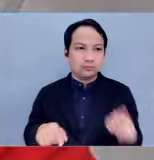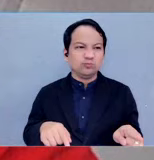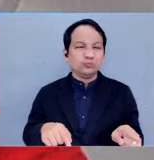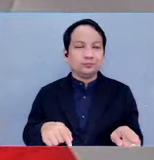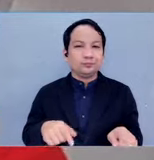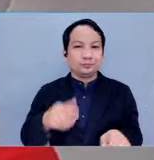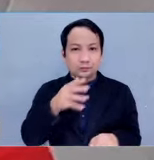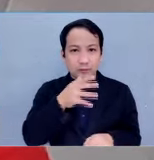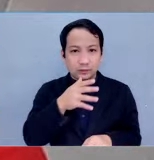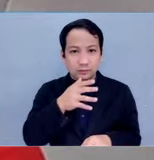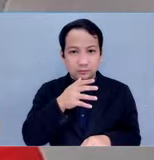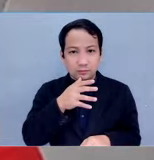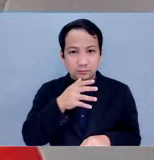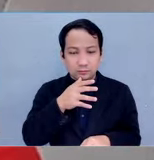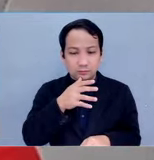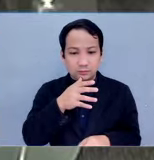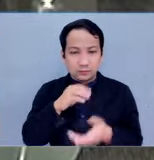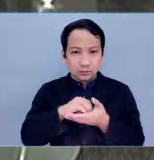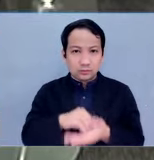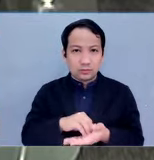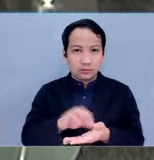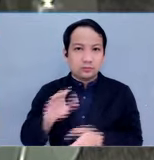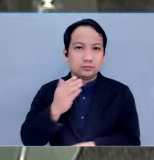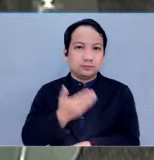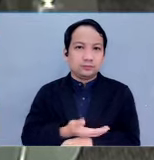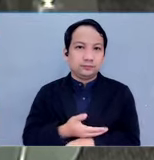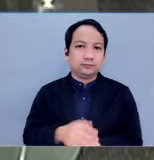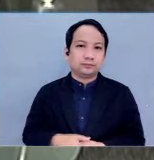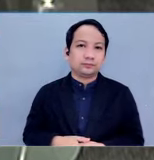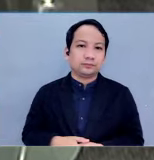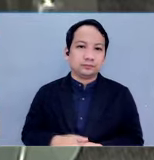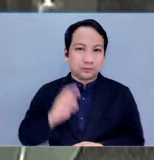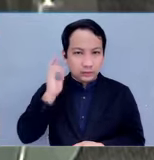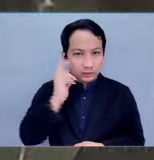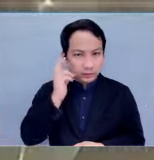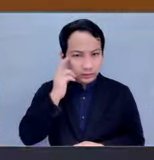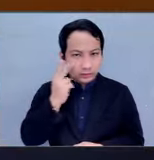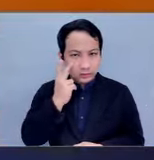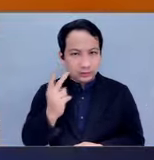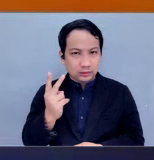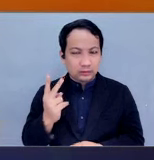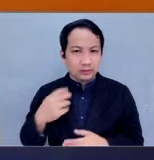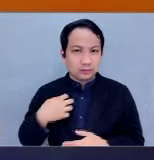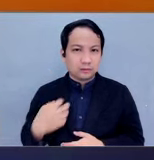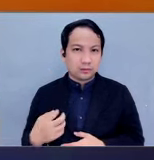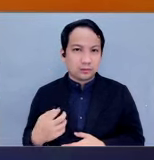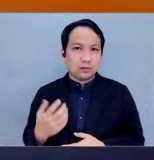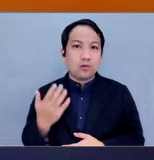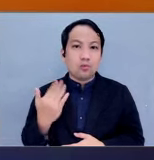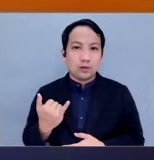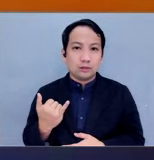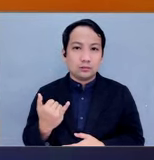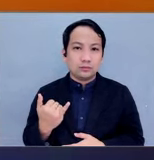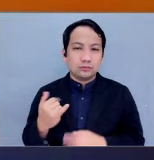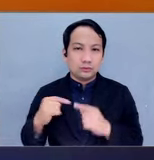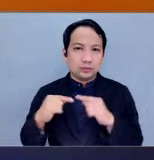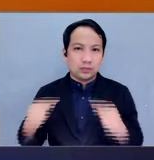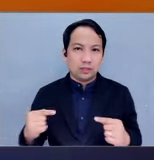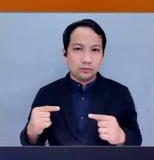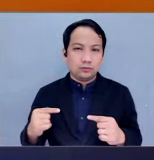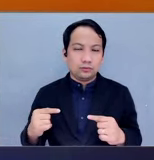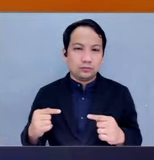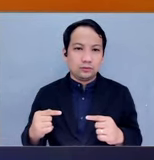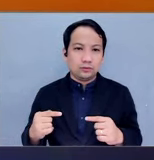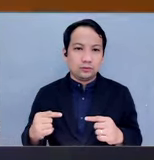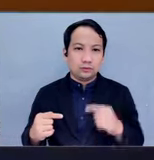ang balitang lubog sa utang ang kanyang anak. Isa yan sa mga anggulong tinitingnan ng mga pulis, lalo't nag-away raw si Hazel at kanyang nobyo